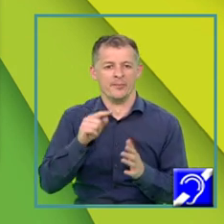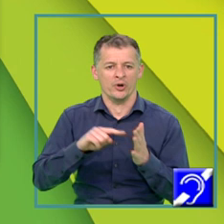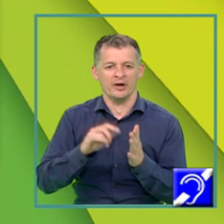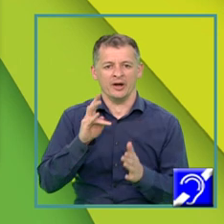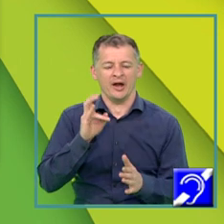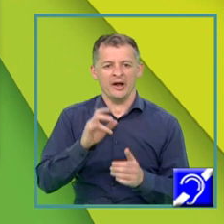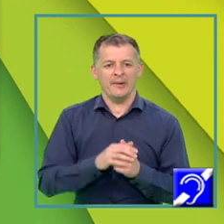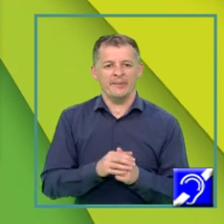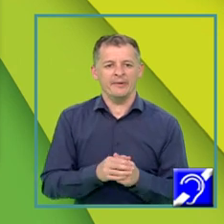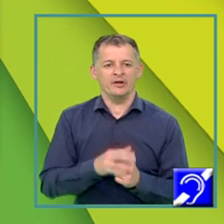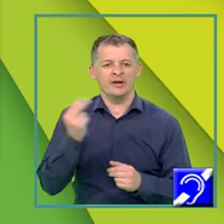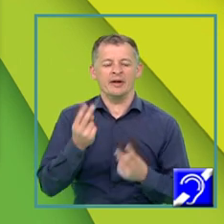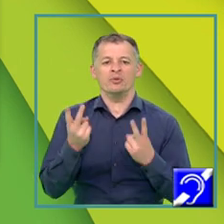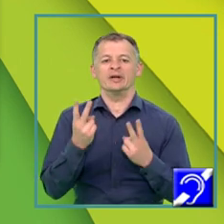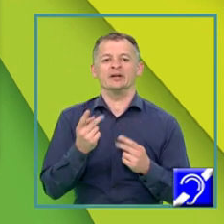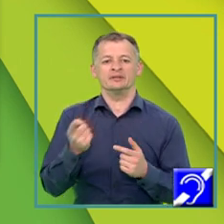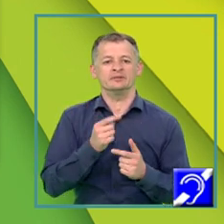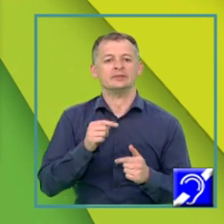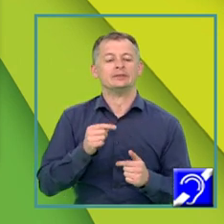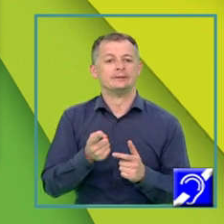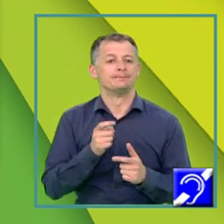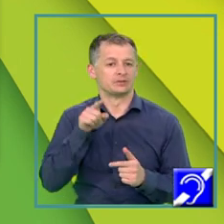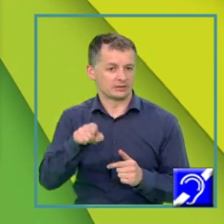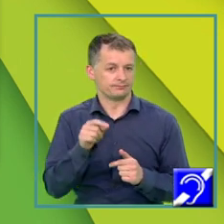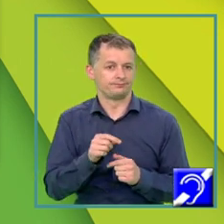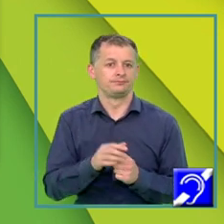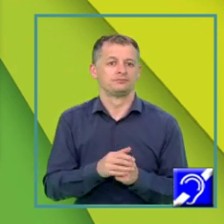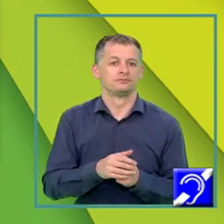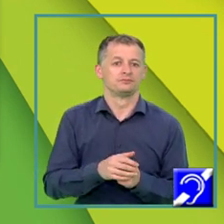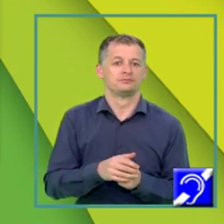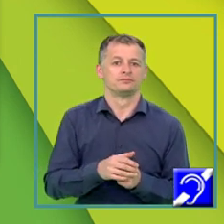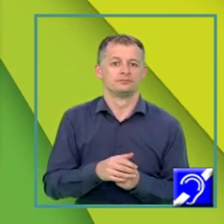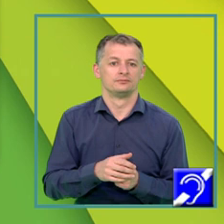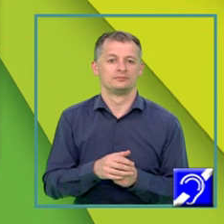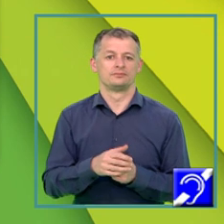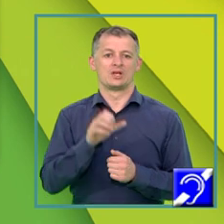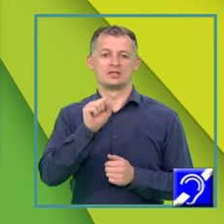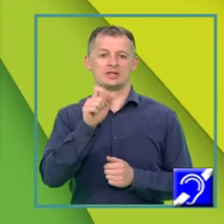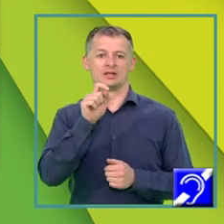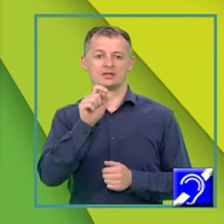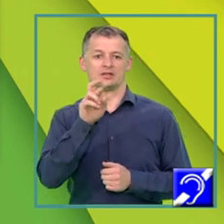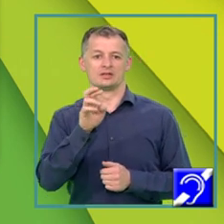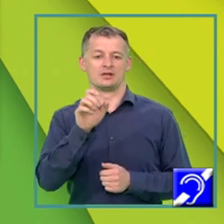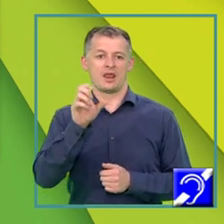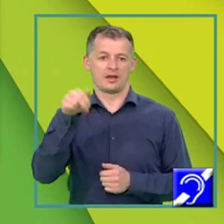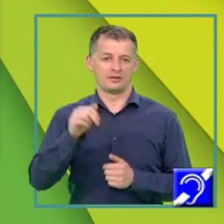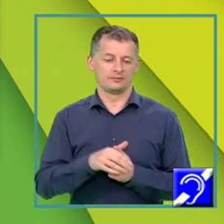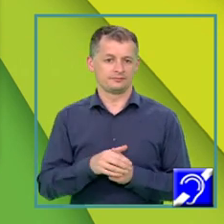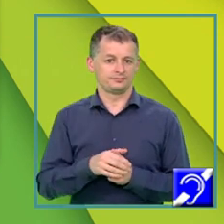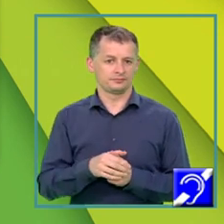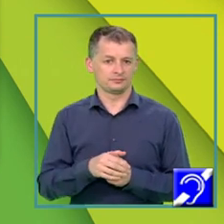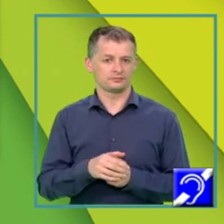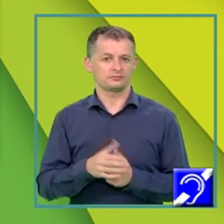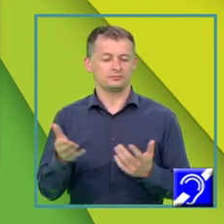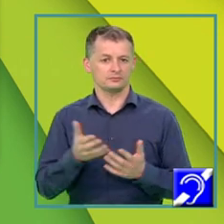situația să cele mai importante dintre ele sunt setările unde care returnează sub forma unui unsigned int